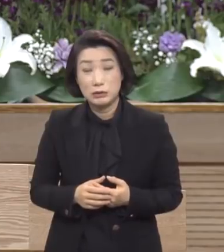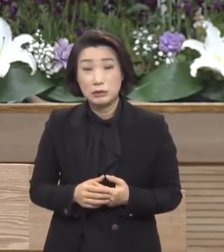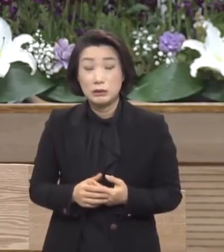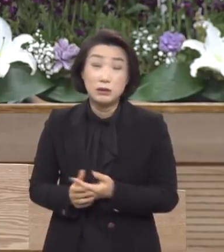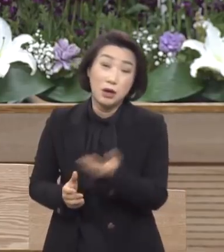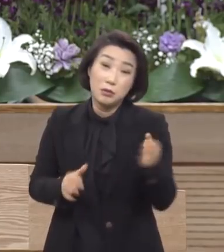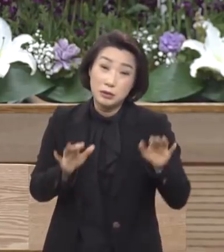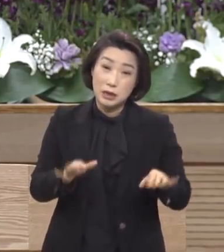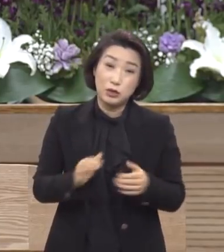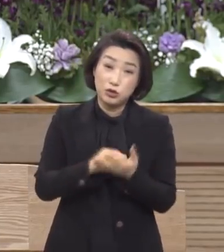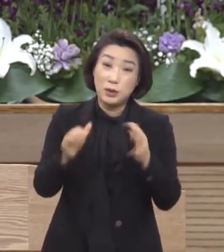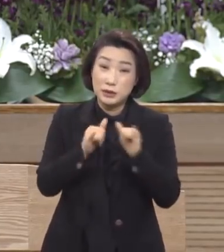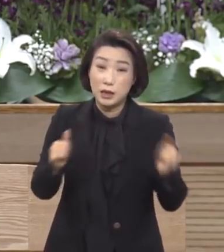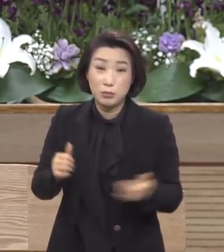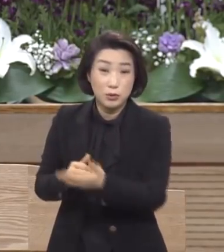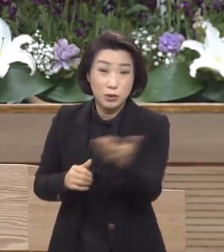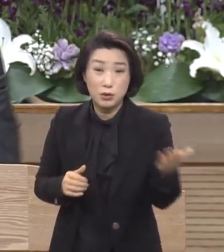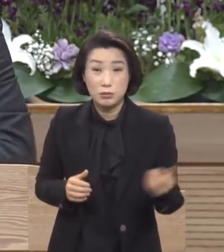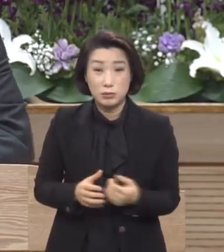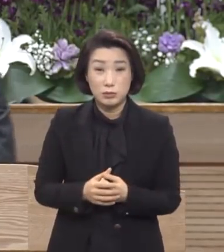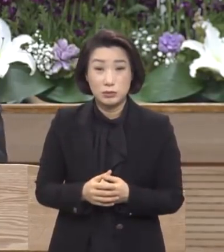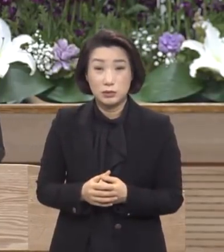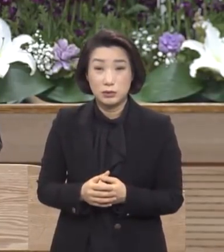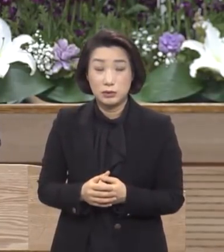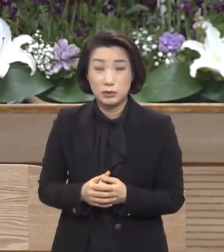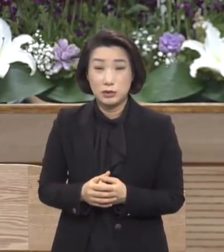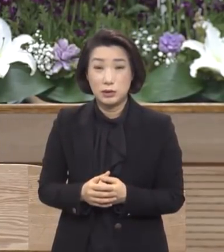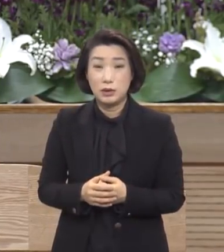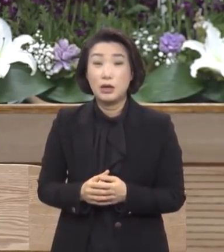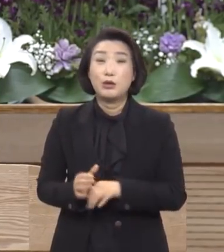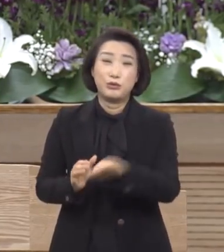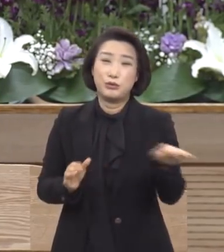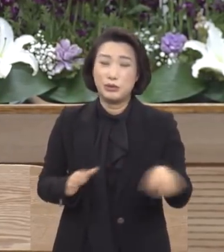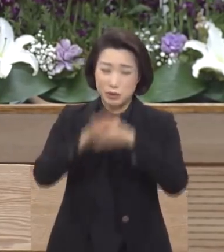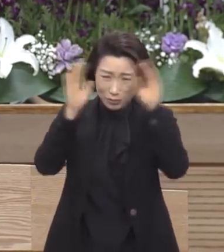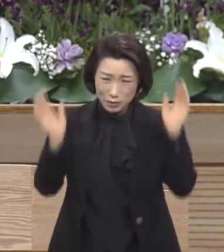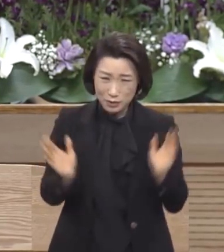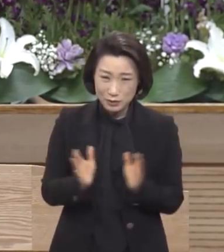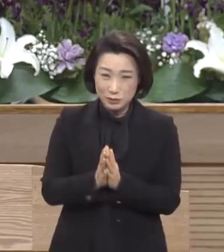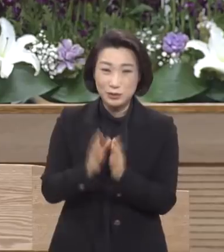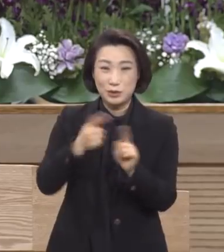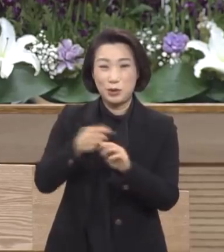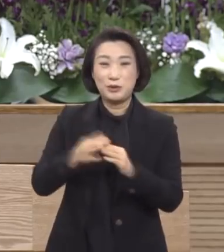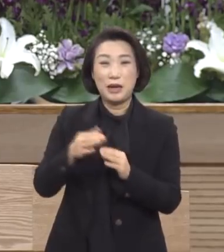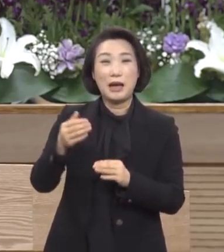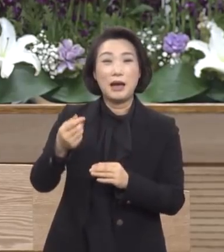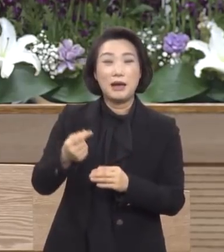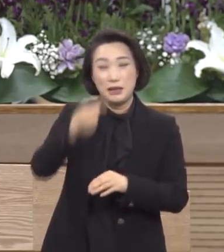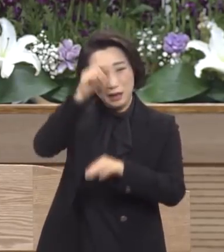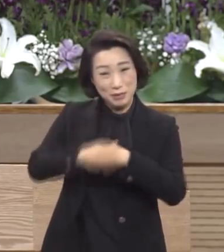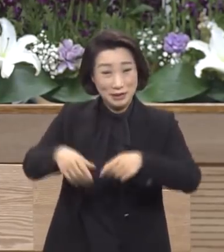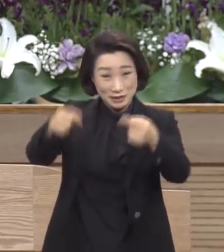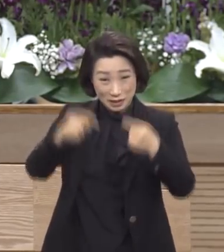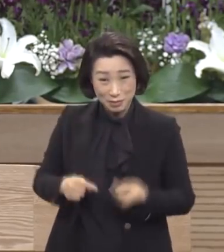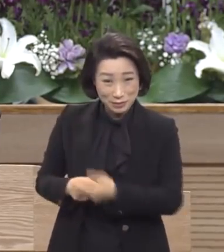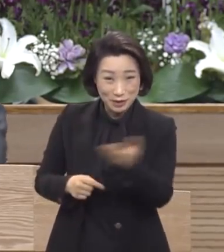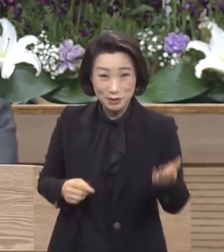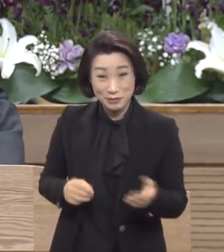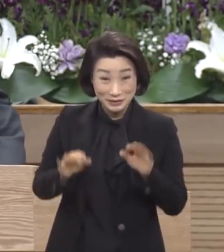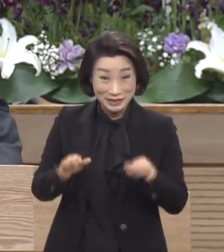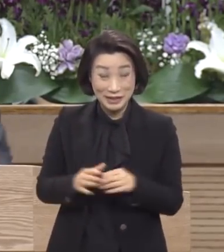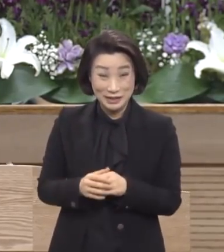여러분, 오늘날 많은 사람들이 우리는 다 교회 왔기 때문에 그래도